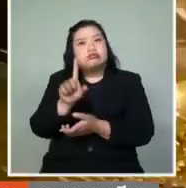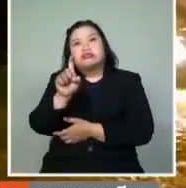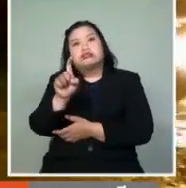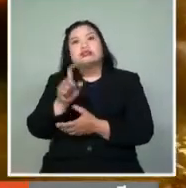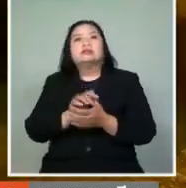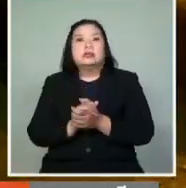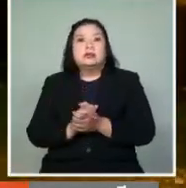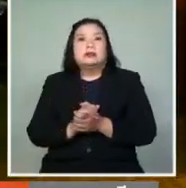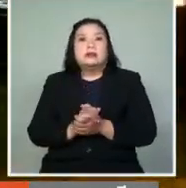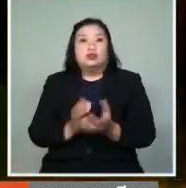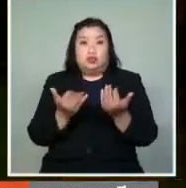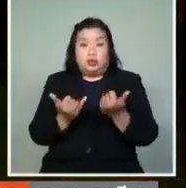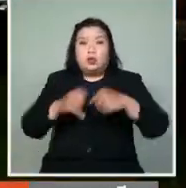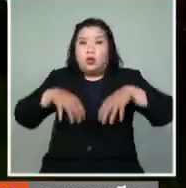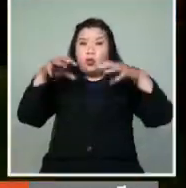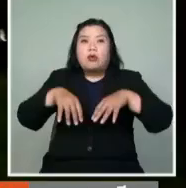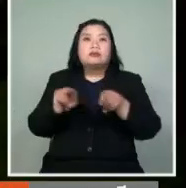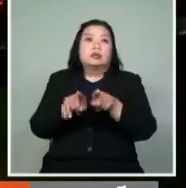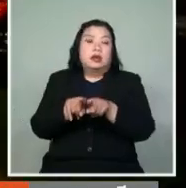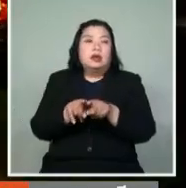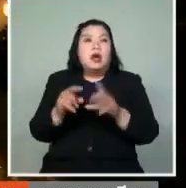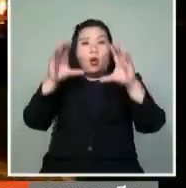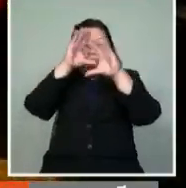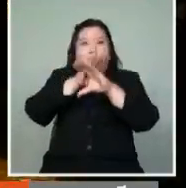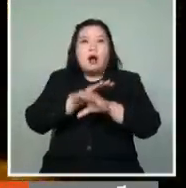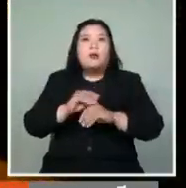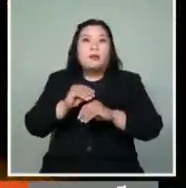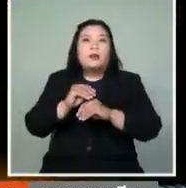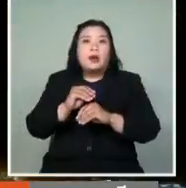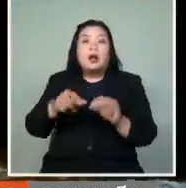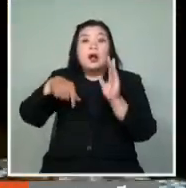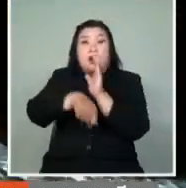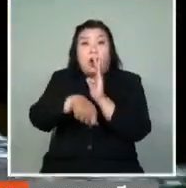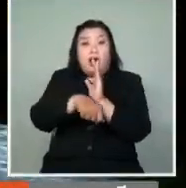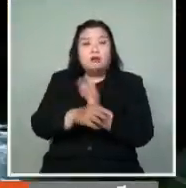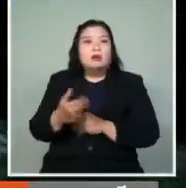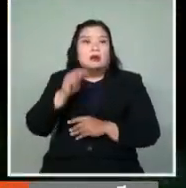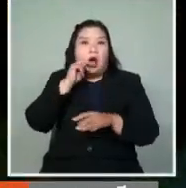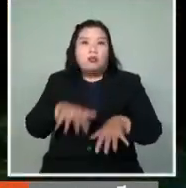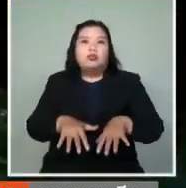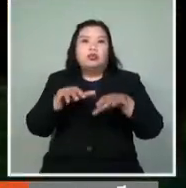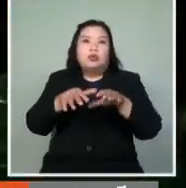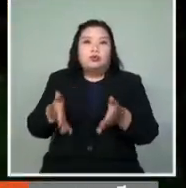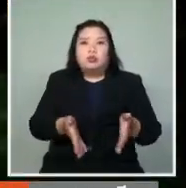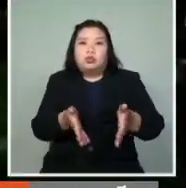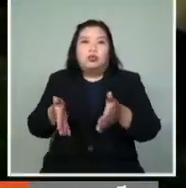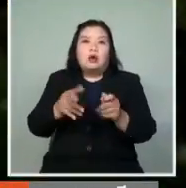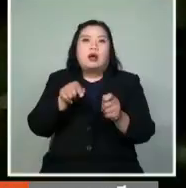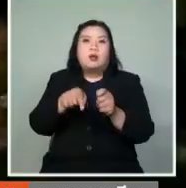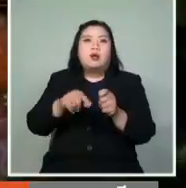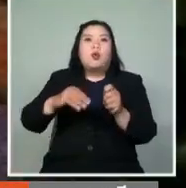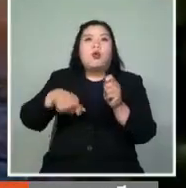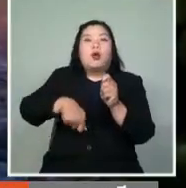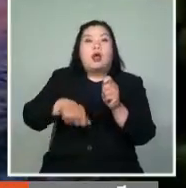กหนักในพื้นที่อำเภอเมืองนครราชสีมาเมื่อค่ำคืนที่ผ่านมานะครับทำให้เกิดน้ำท่วมขังอย่างหนักทั่วเขตเทศบาลนครราชสีม